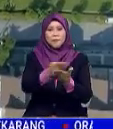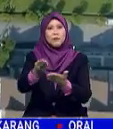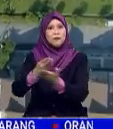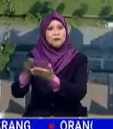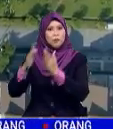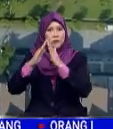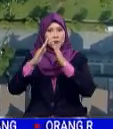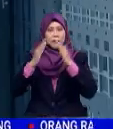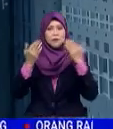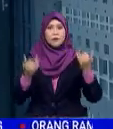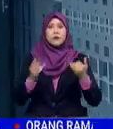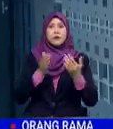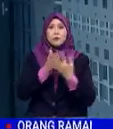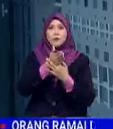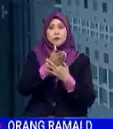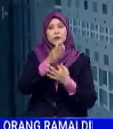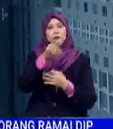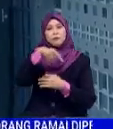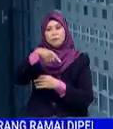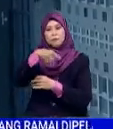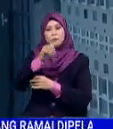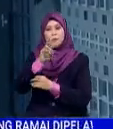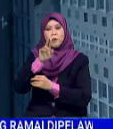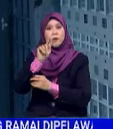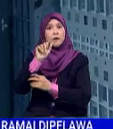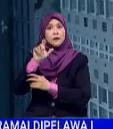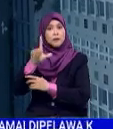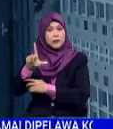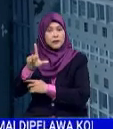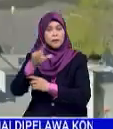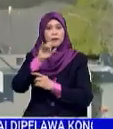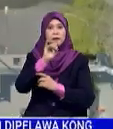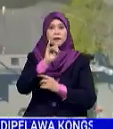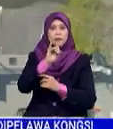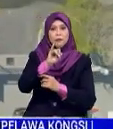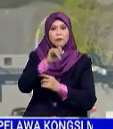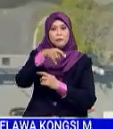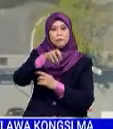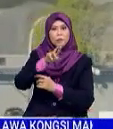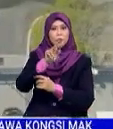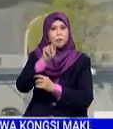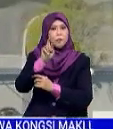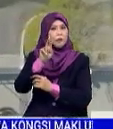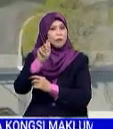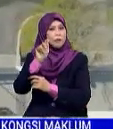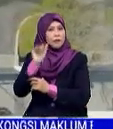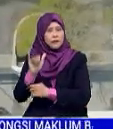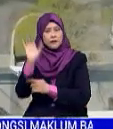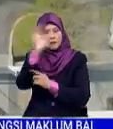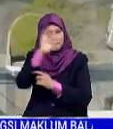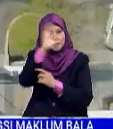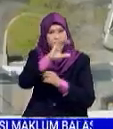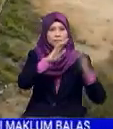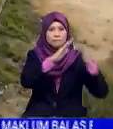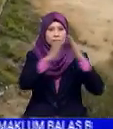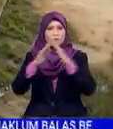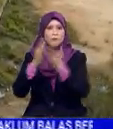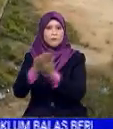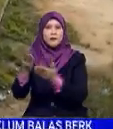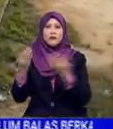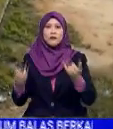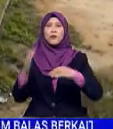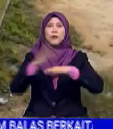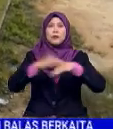Kunjungan pengguna ke portal iProperty turut mencatatkan peningkatan, susulan lebih ramai pencari hartanah beralih kepada platform digital.